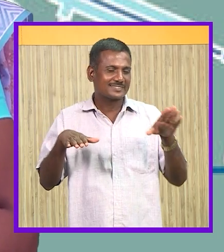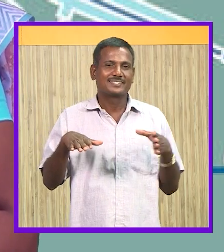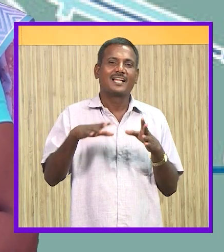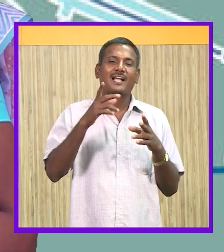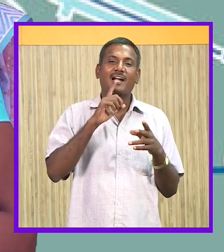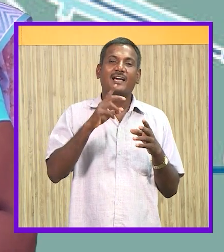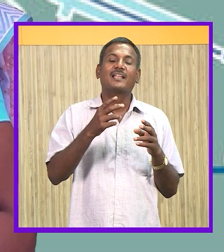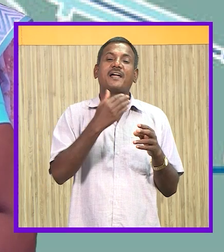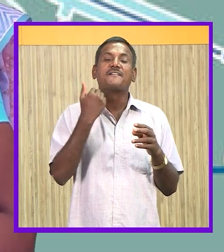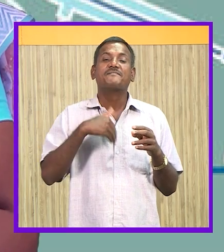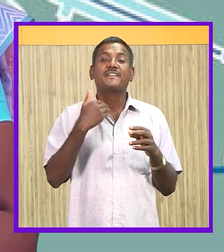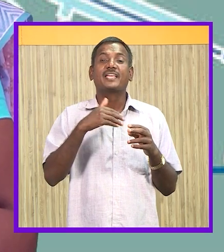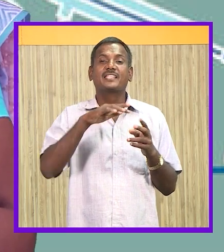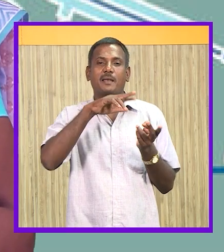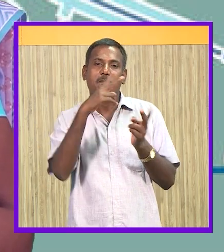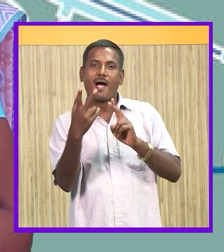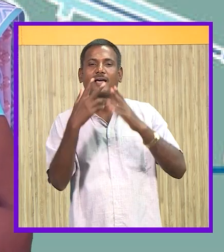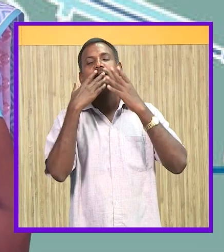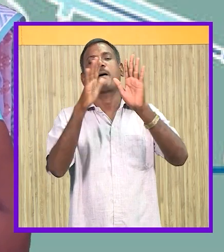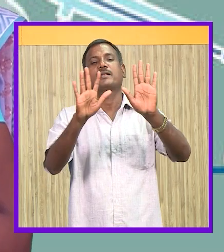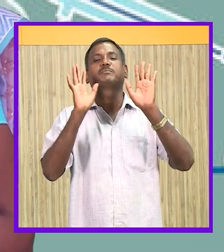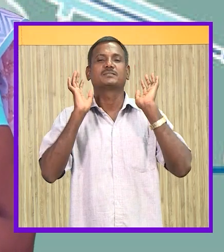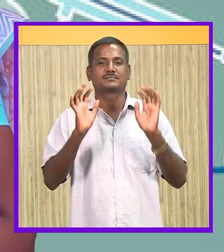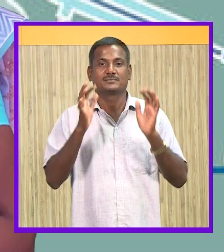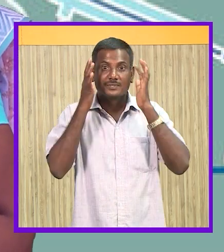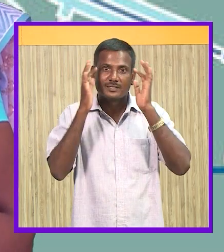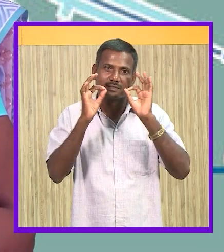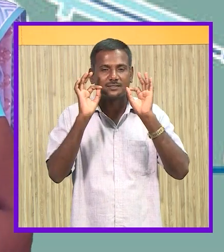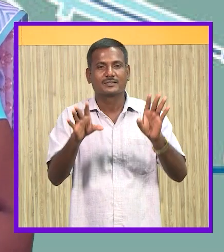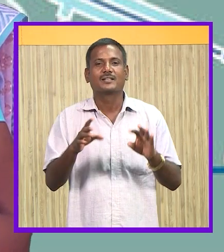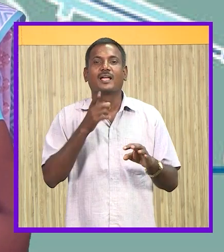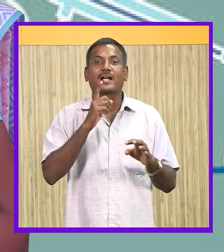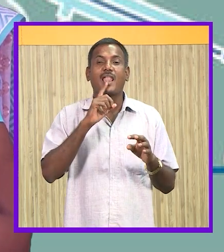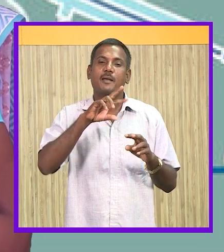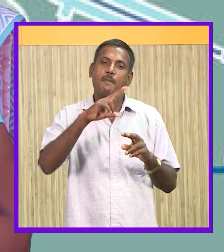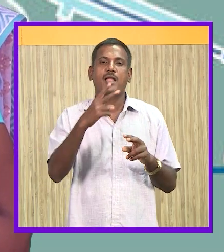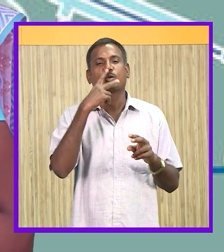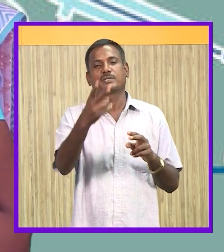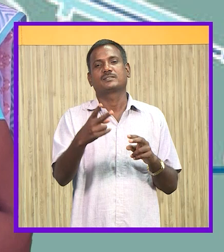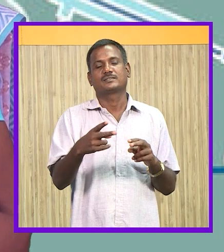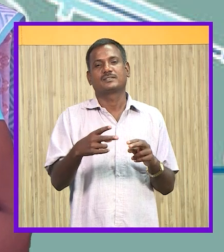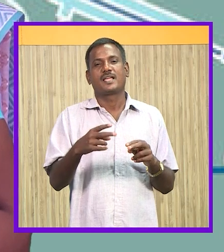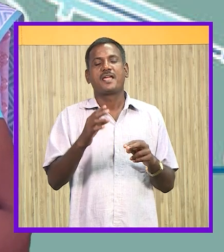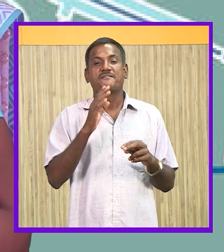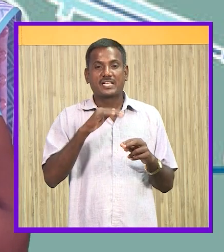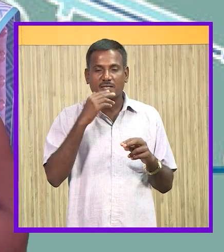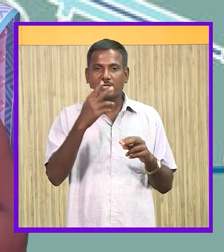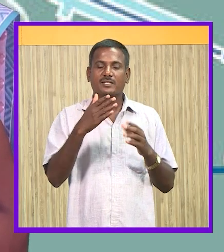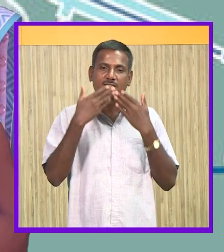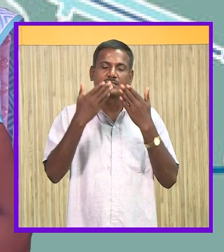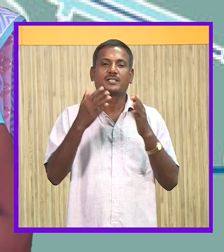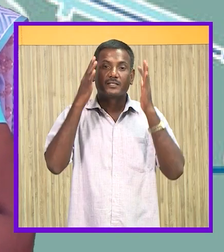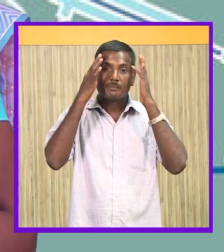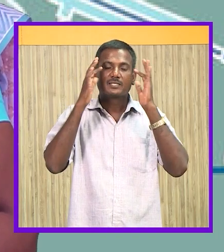இதற்கு காரணமும் என்ன அப்படின்னா, அங்கே என்ன நடந்திருக்கு? வேதியியல் மாற்றம் நடந்திருக்கு. அப்போ கலர் நிற மாற்றமும் வேதியியல் மாற்றம்